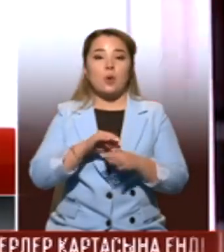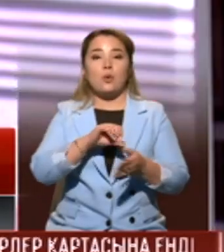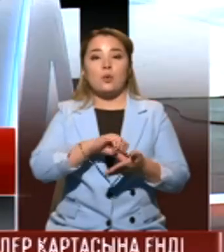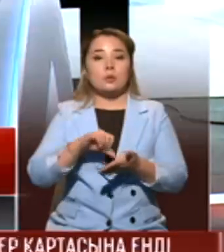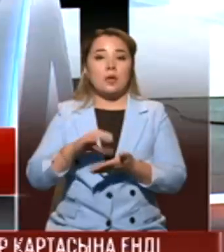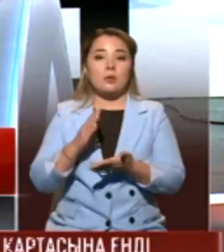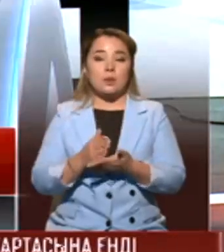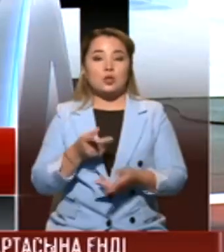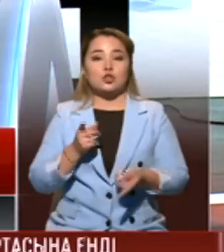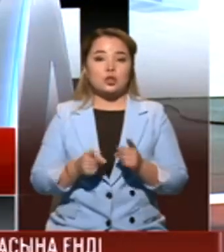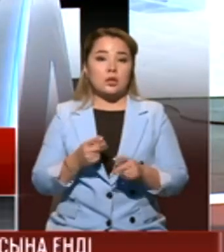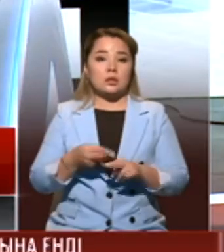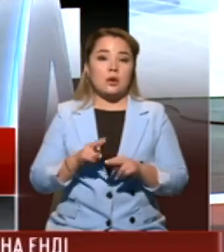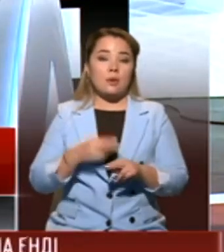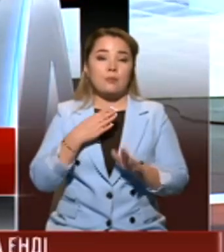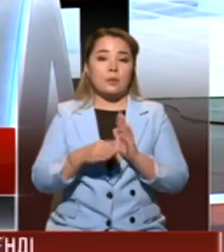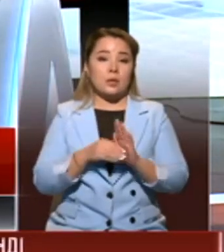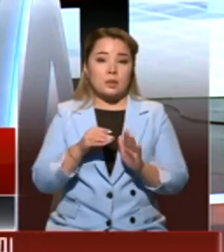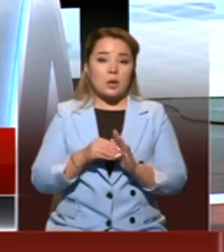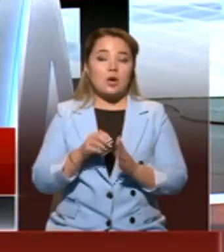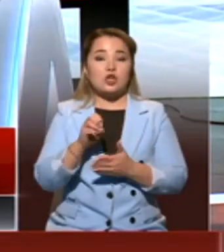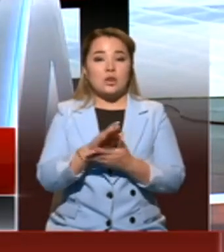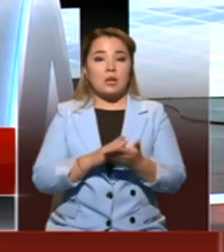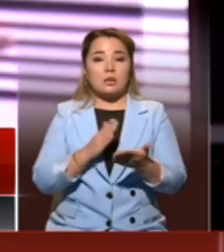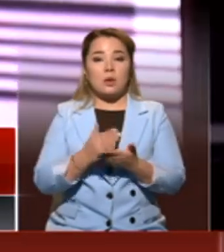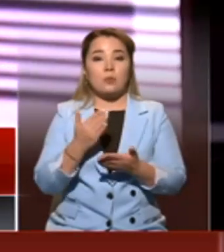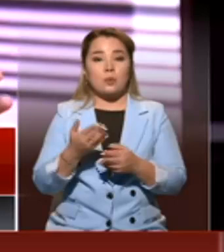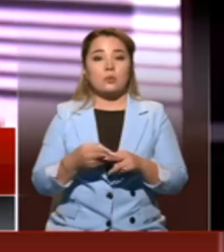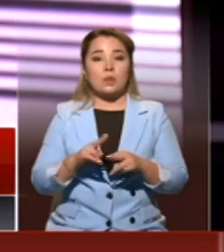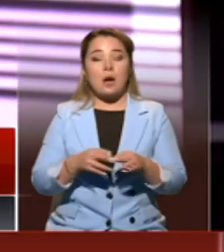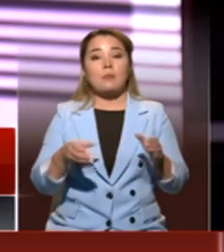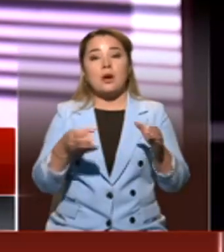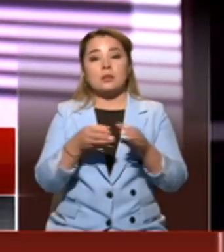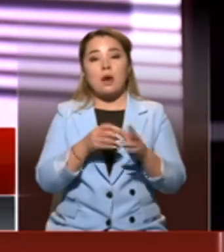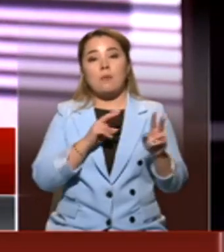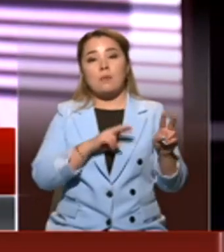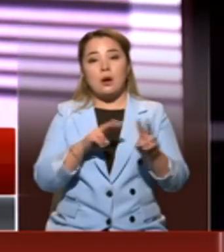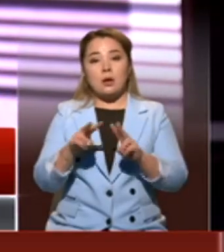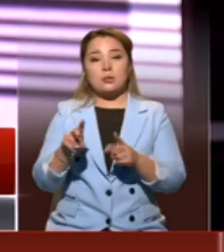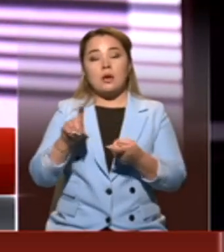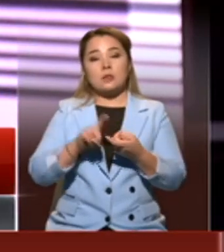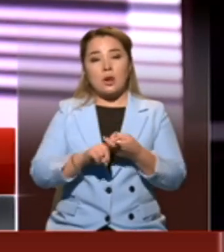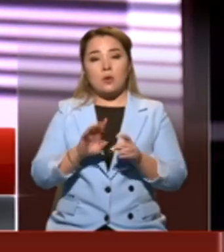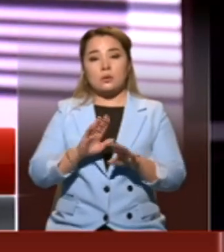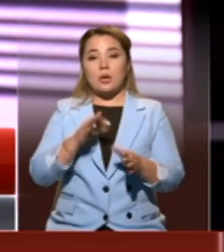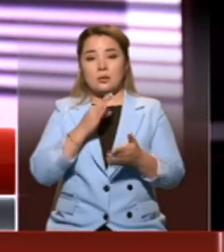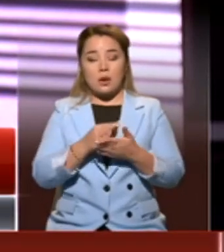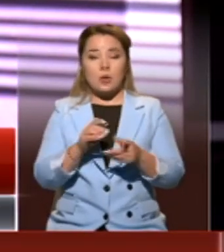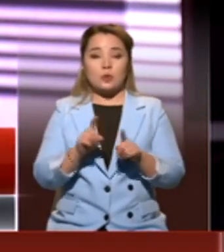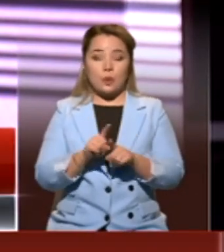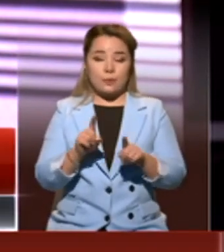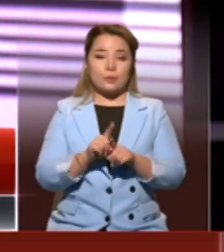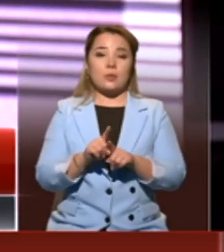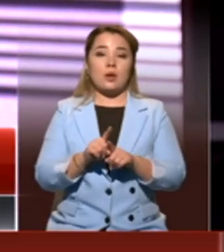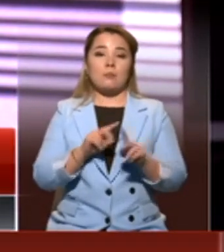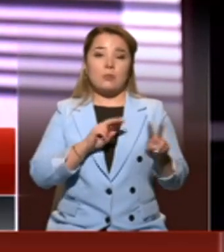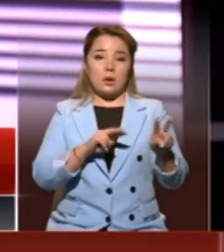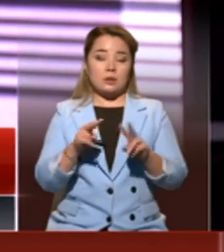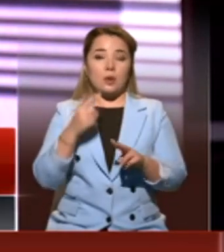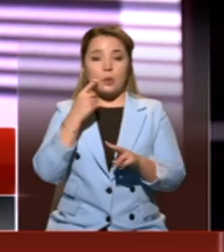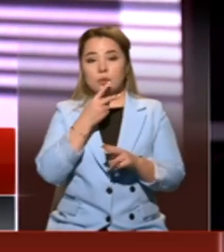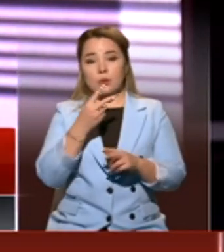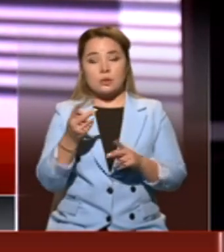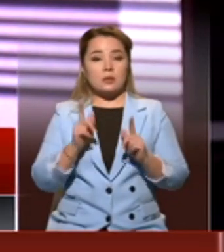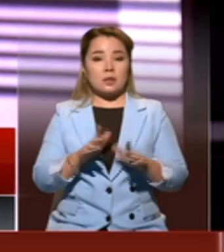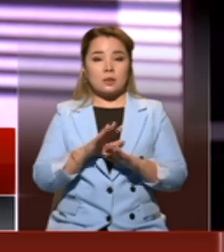аласыздар. Шындық керек, иә. Барлық сайлау учаскелерін жауып аласыздар. Бұл партияның бақылаушылары да тәуелсіз бақылаушы деген Елнұр мырза айтып отыр. Бірақ мен бұл